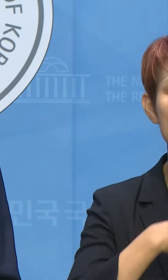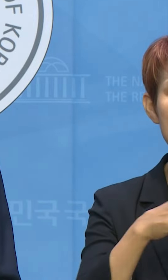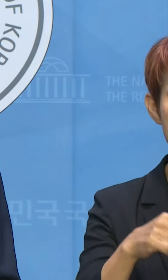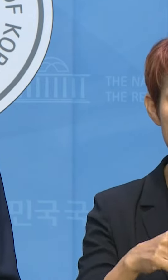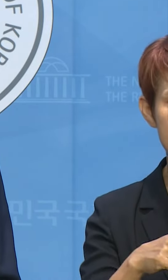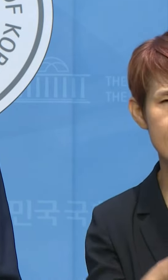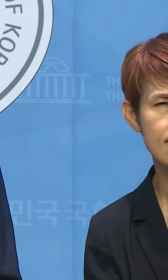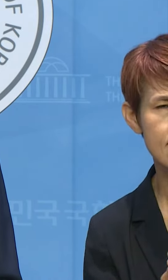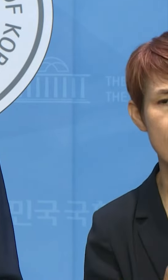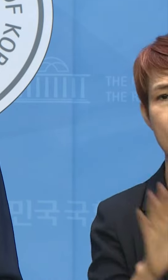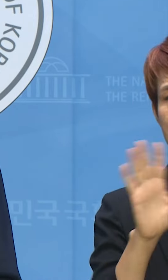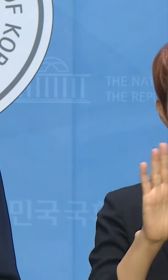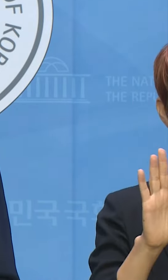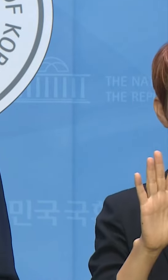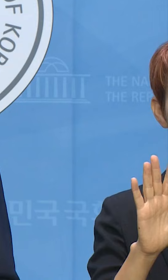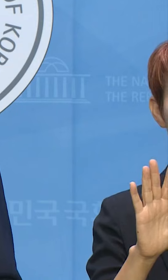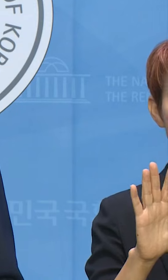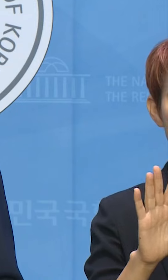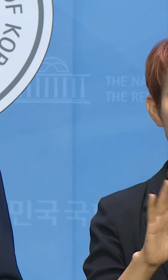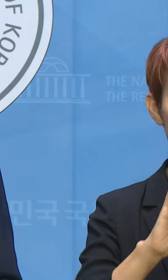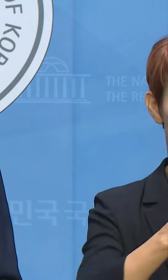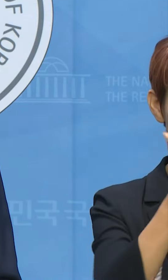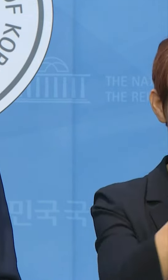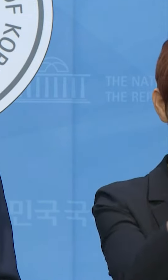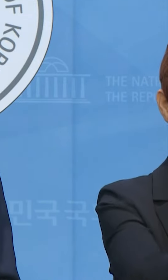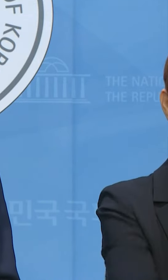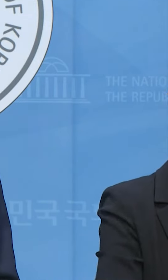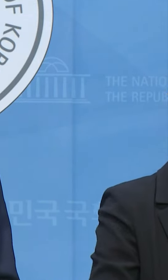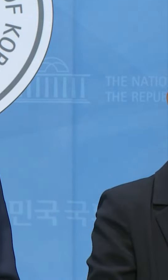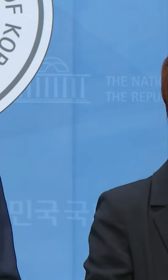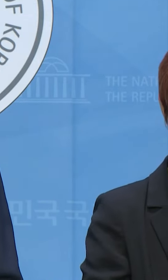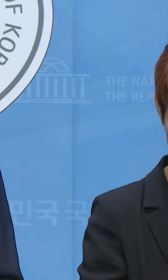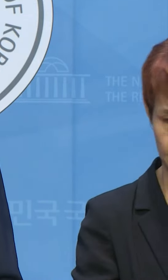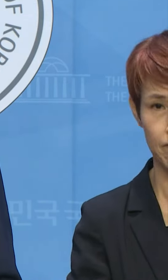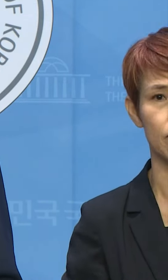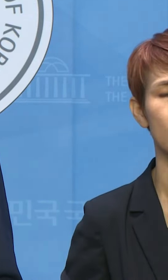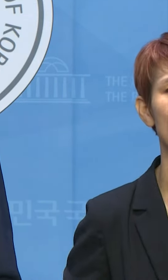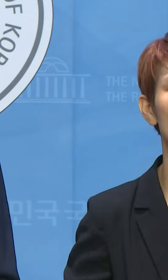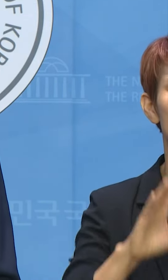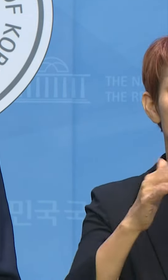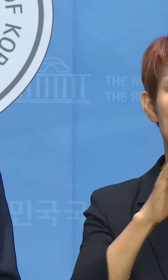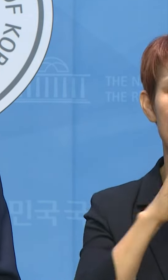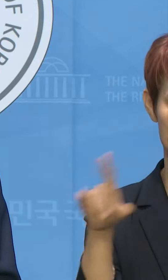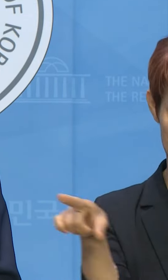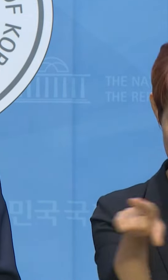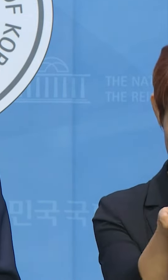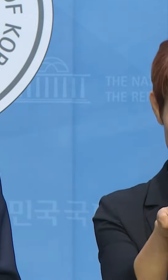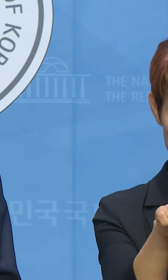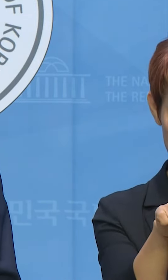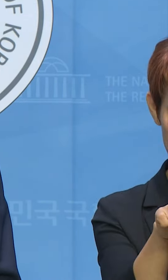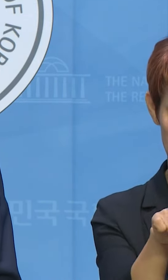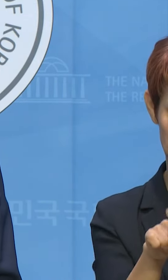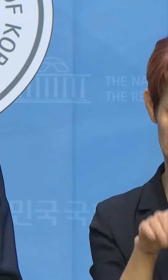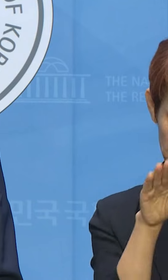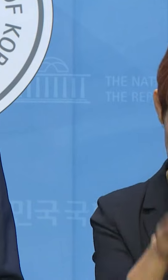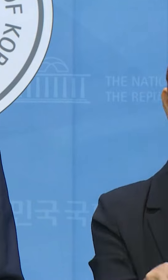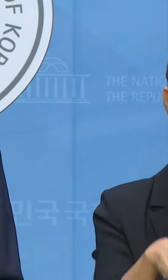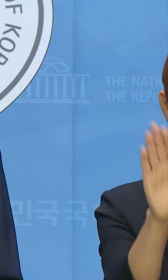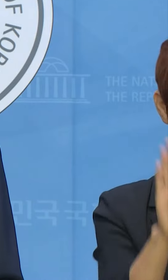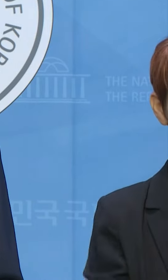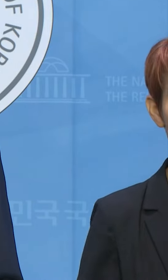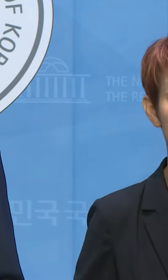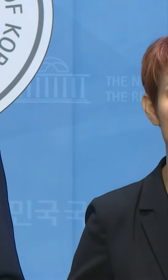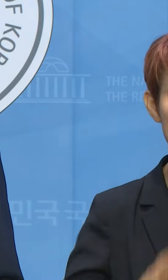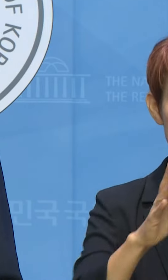계산하지도 않았고 여의도식 문법을 따지지도 않았습니다 국민만 믿고 갔습니다